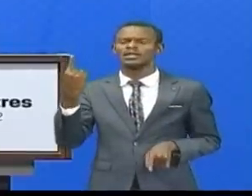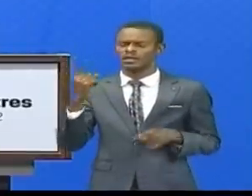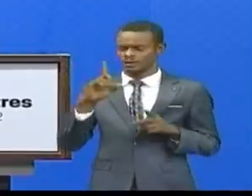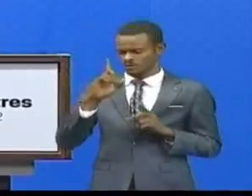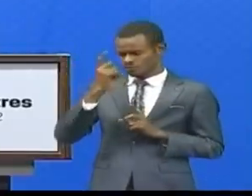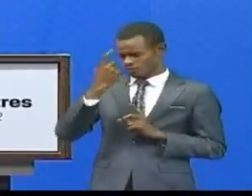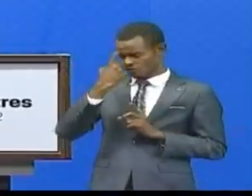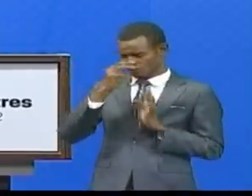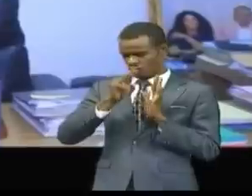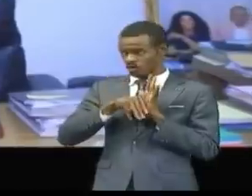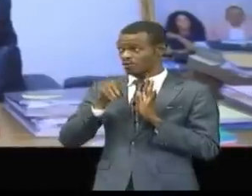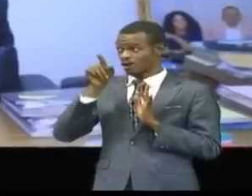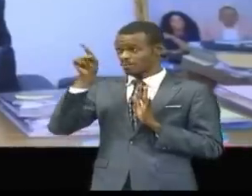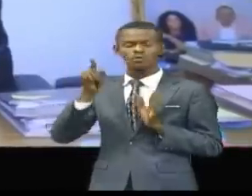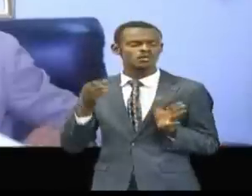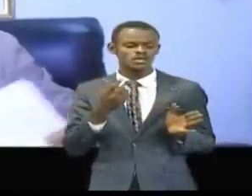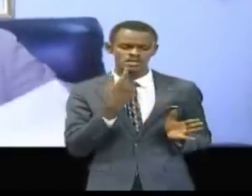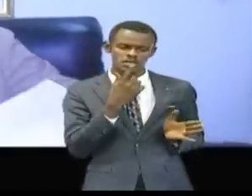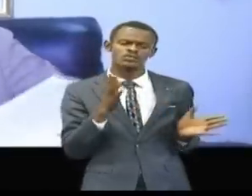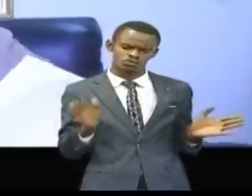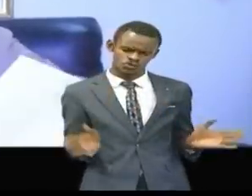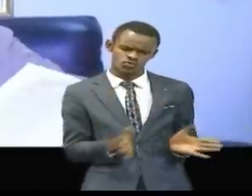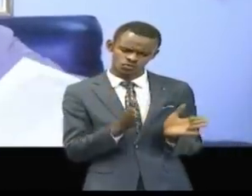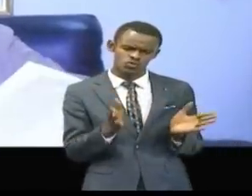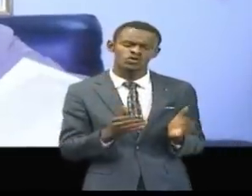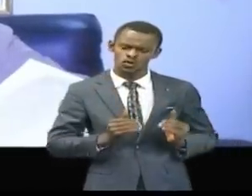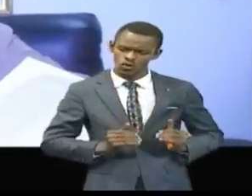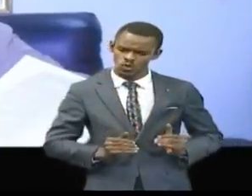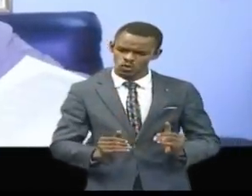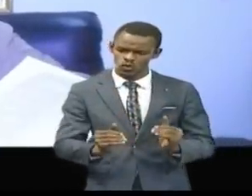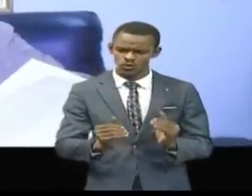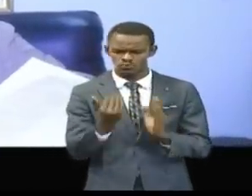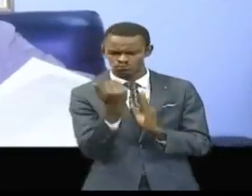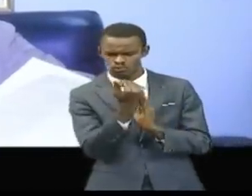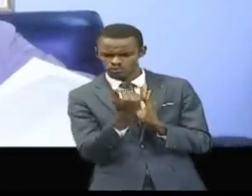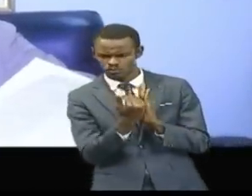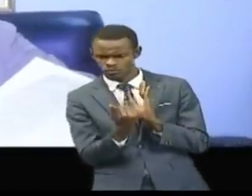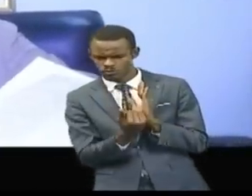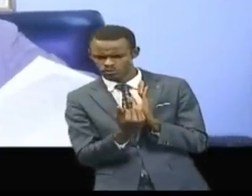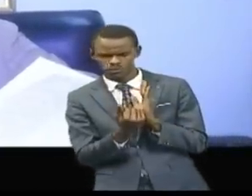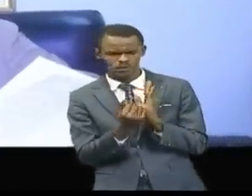les efforts pour accomplir les différents déclencheurs.